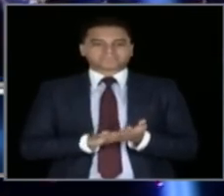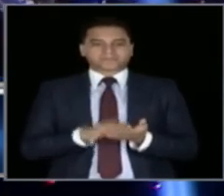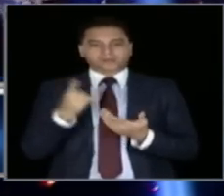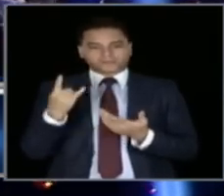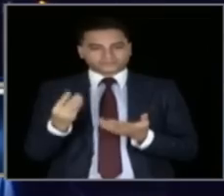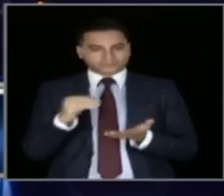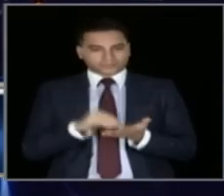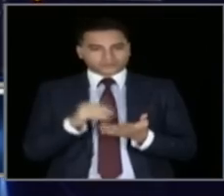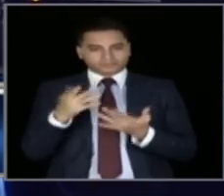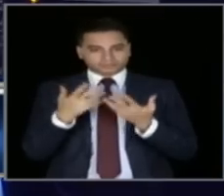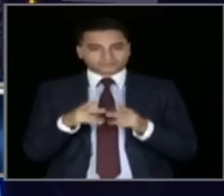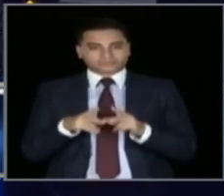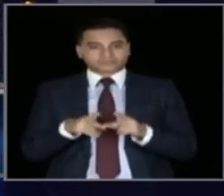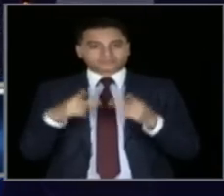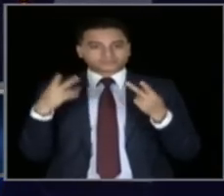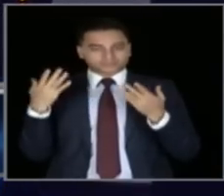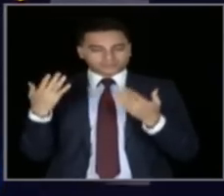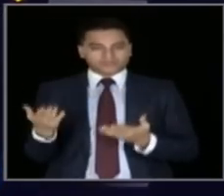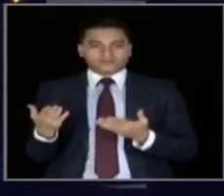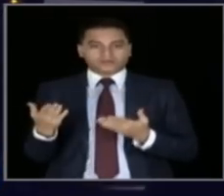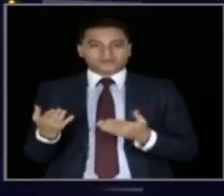عشر نقاط، النتيجة اتغيرت،